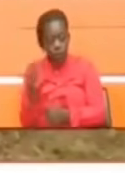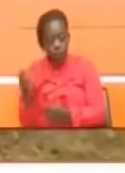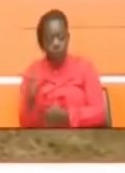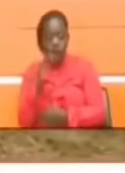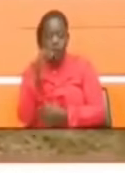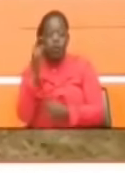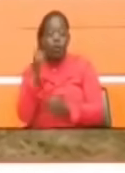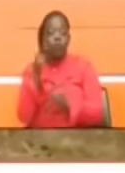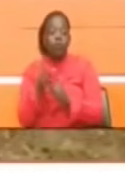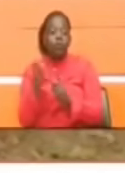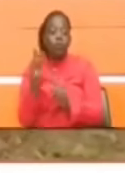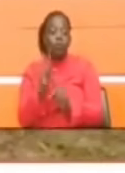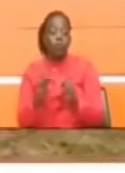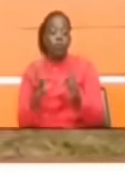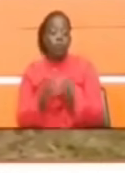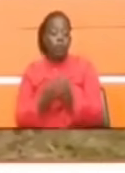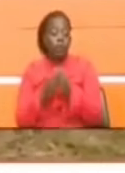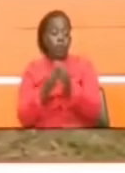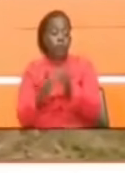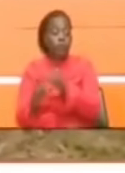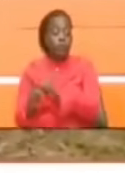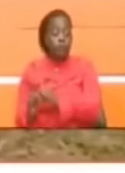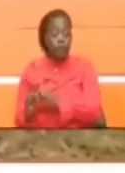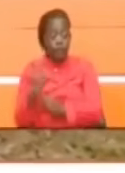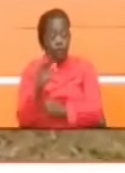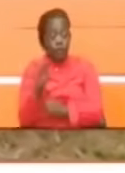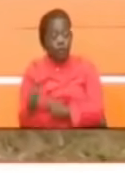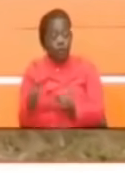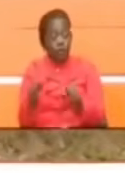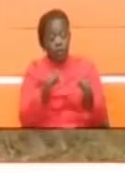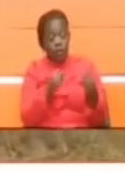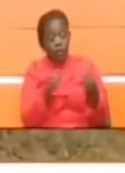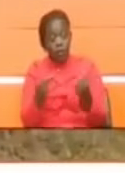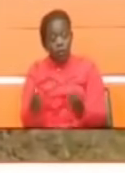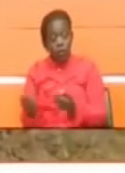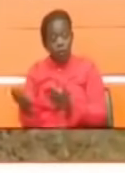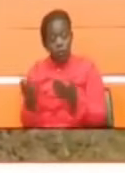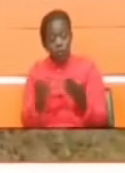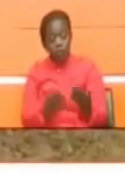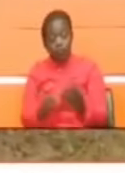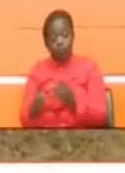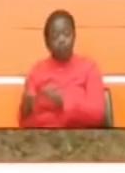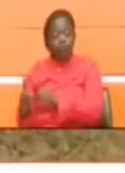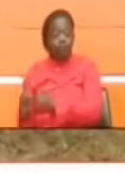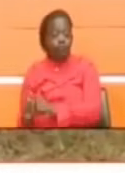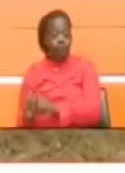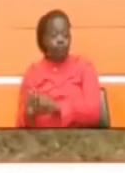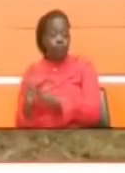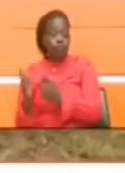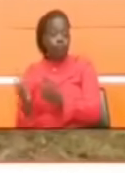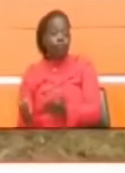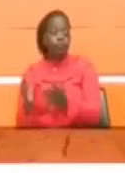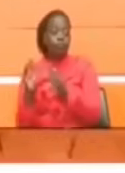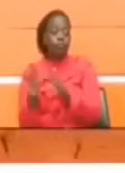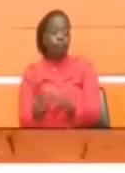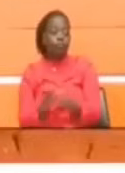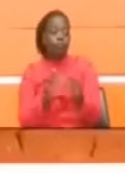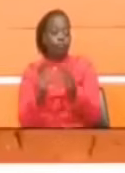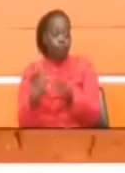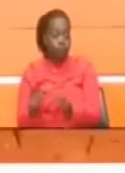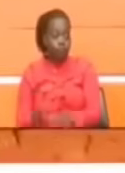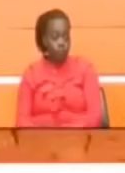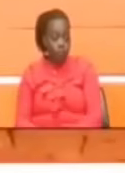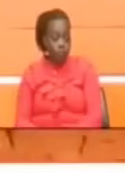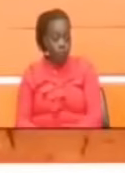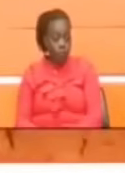zenga bakulembe duwa mdefense wecha alo na mwalu Perez, balumiriza luyinza, ukuleta angaba kumadembe, ukubatu lugunya. Kwa noo